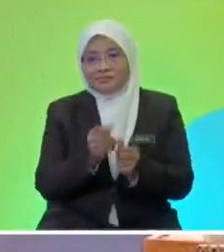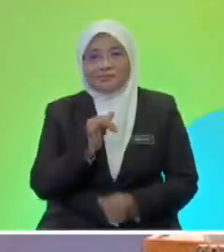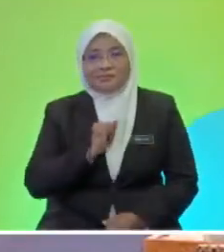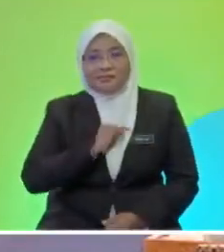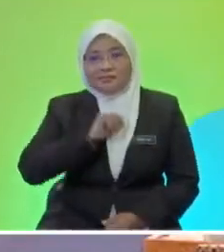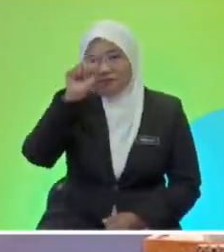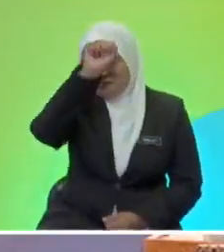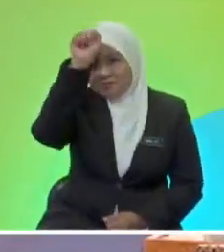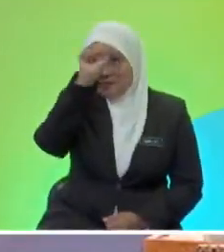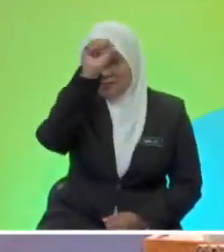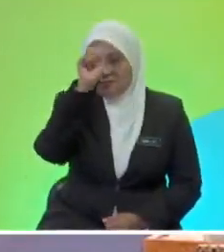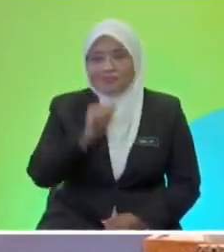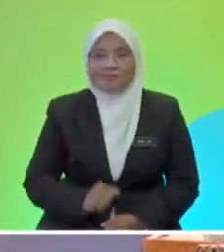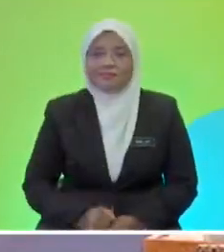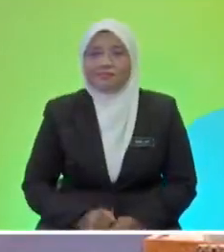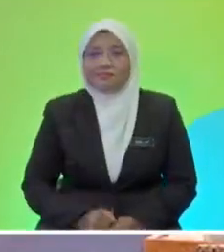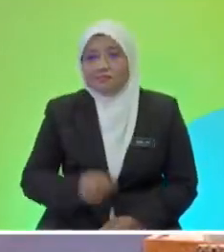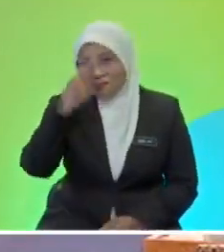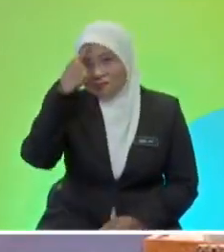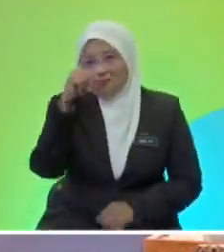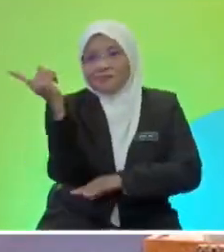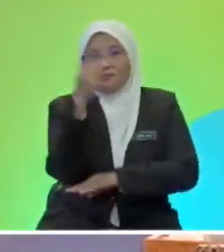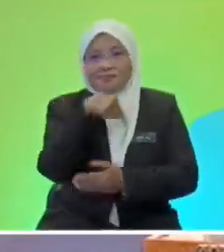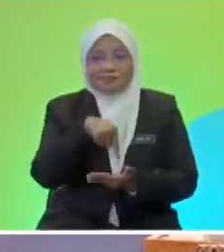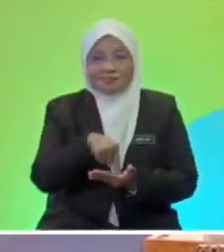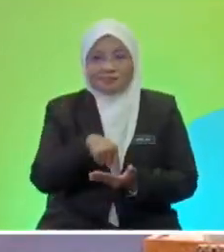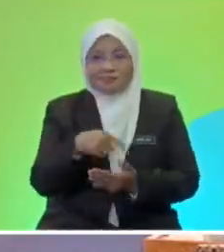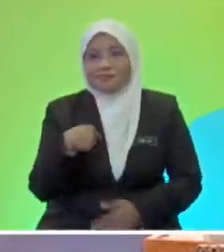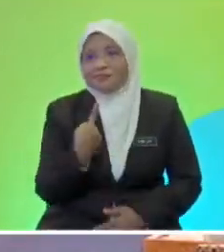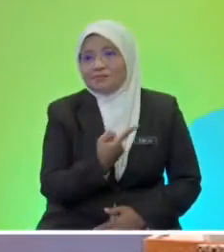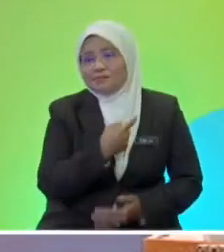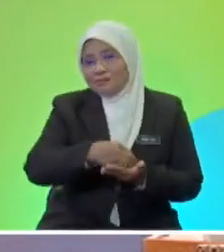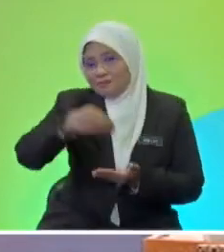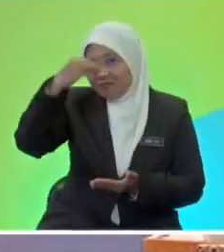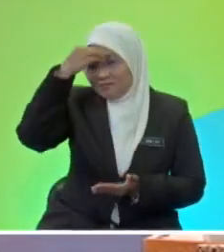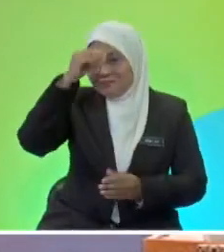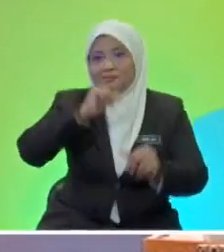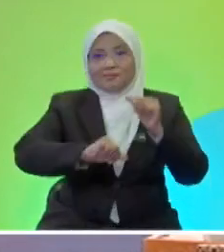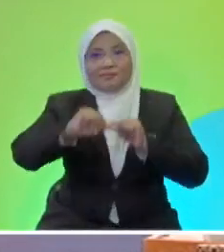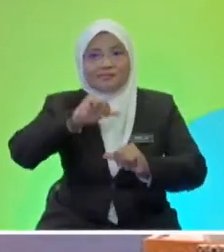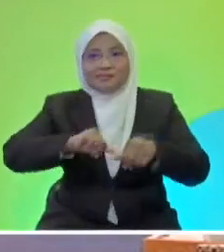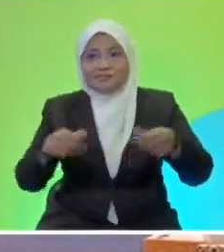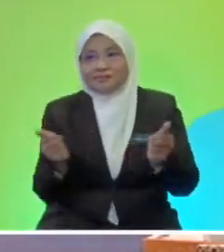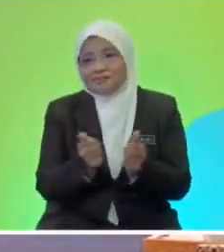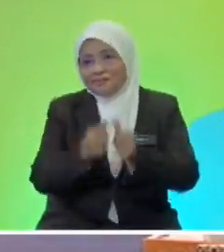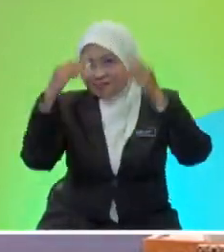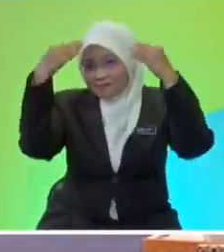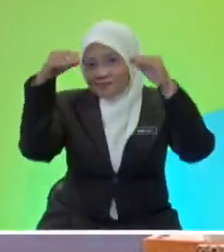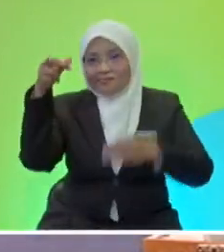anda dan untuk hari ini mata pelajaran kita adalah sains bersama dengan Cikgu